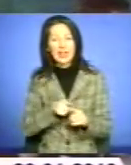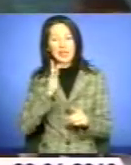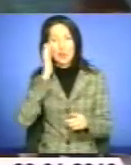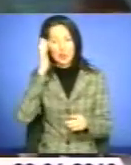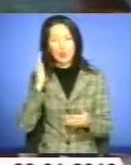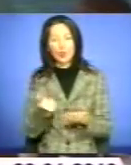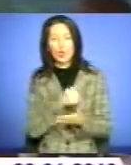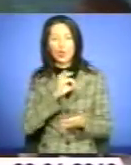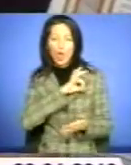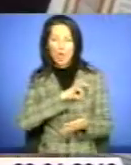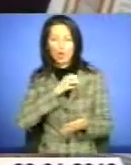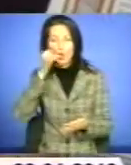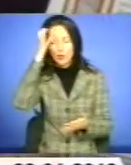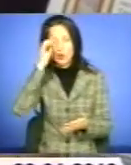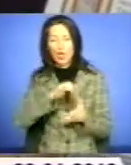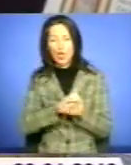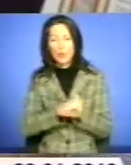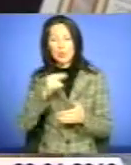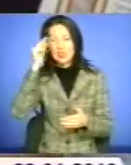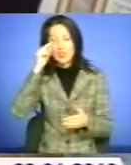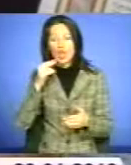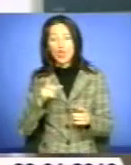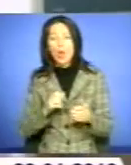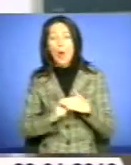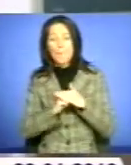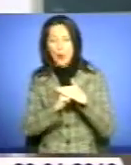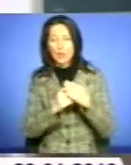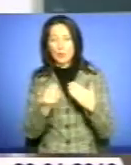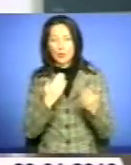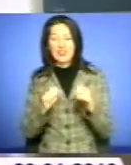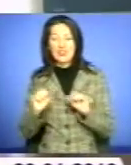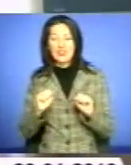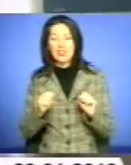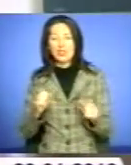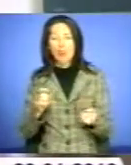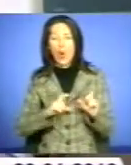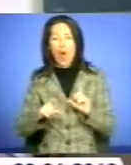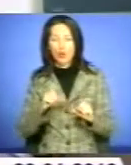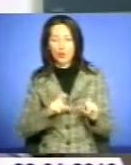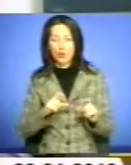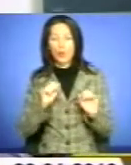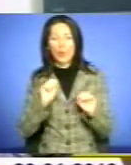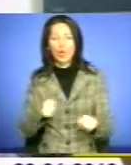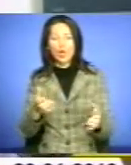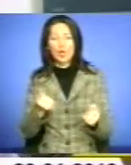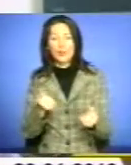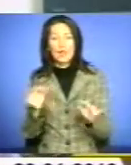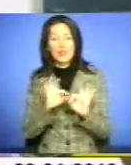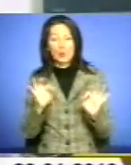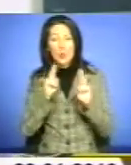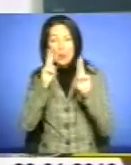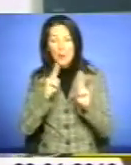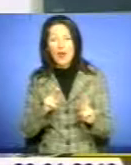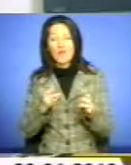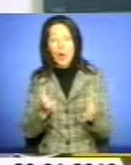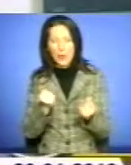з навчальною базою, спілкувалися з керівництвом вузу. Учасники присутні можуть отримати інформацію про правила